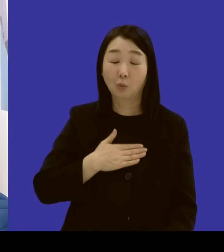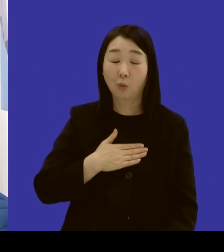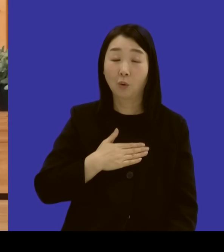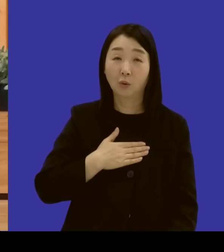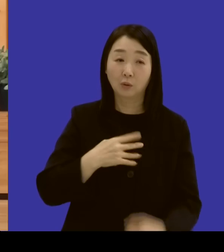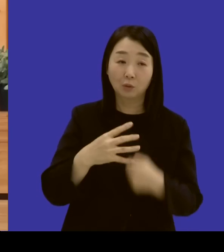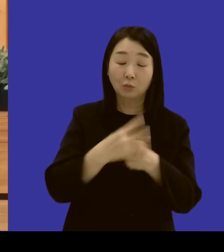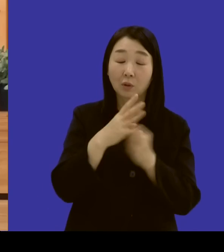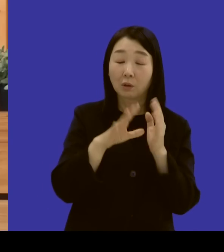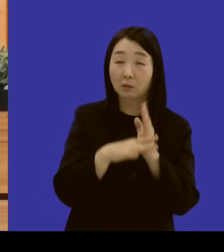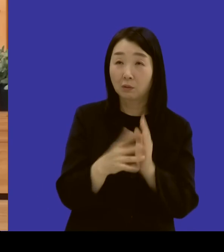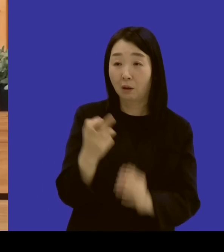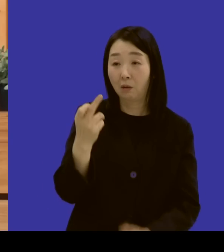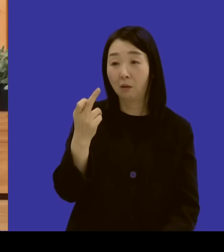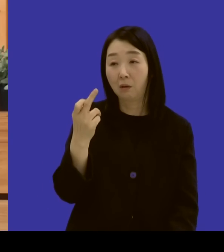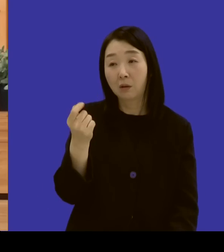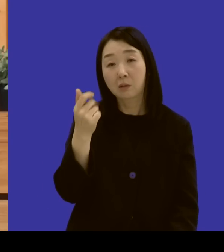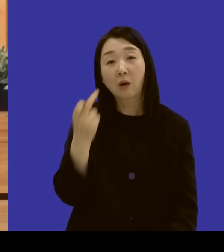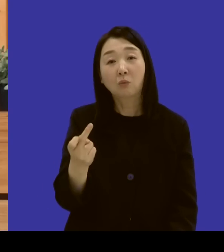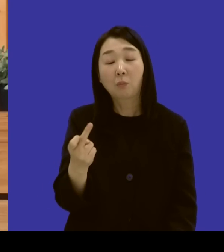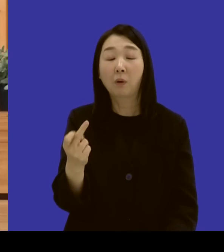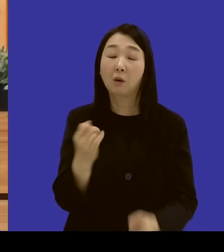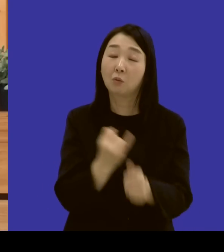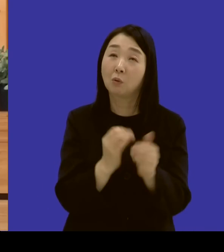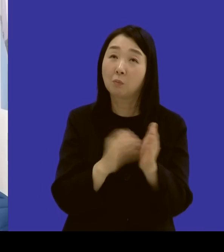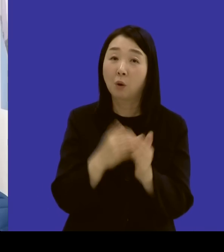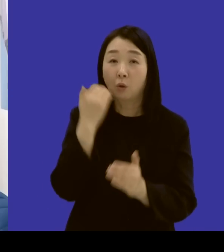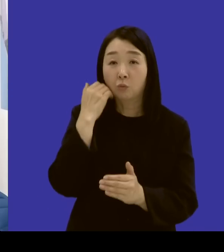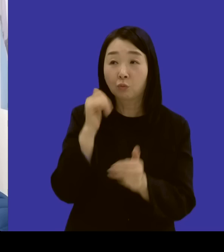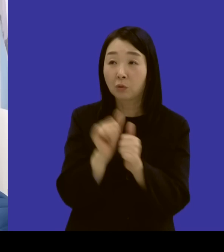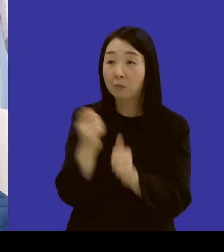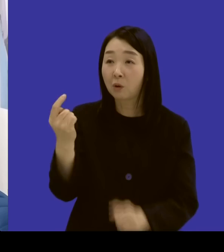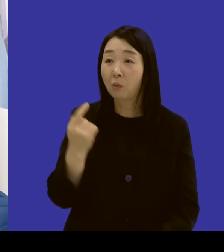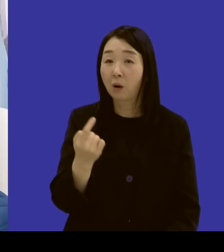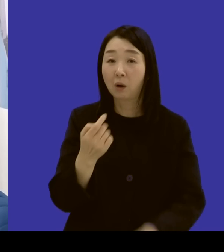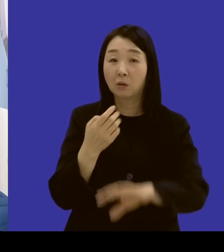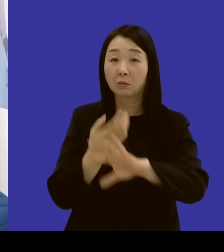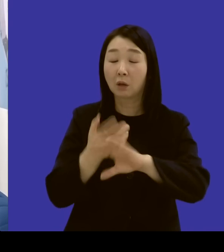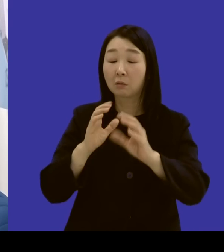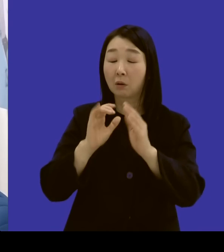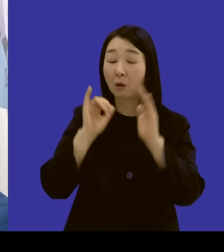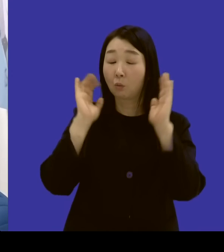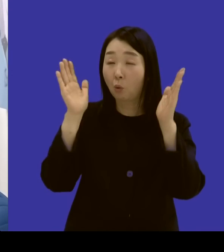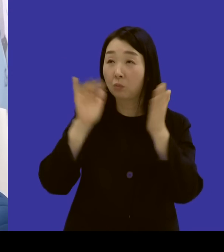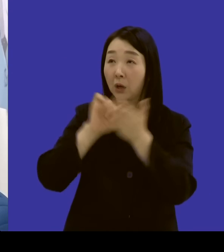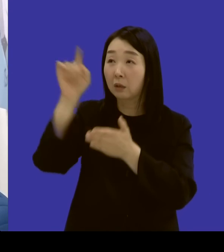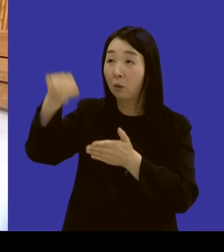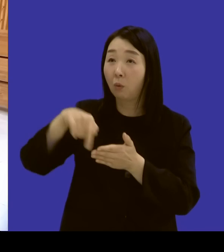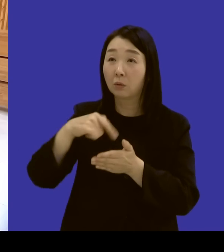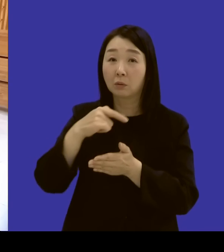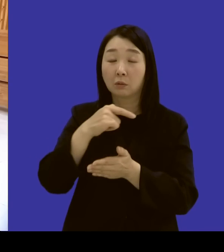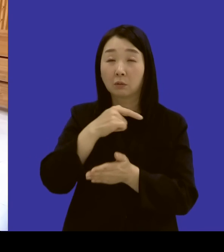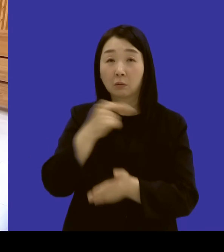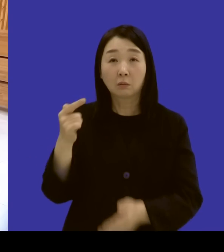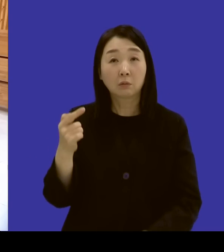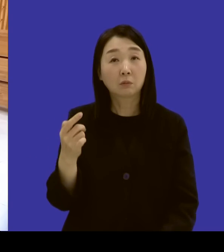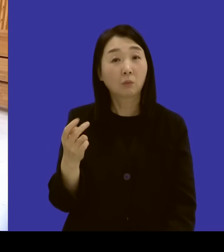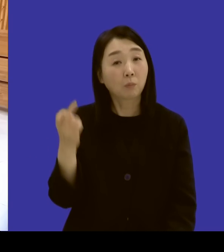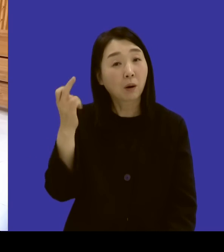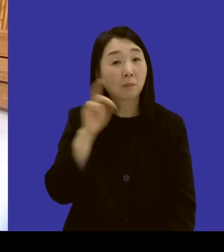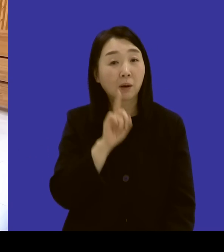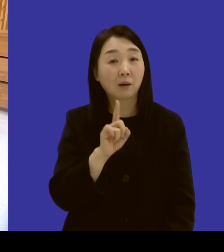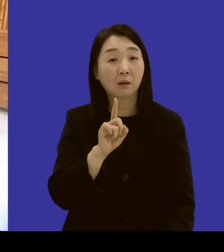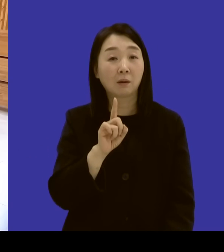결혼을 하셨고 어떤 오빠가 또 어떤 남자분이 오시는데 외국에 유학 갔다 온 큰 오빠라는 거예요. 처음 봤어요,